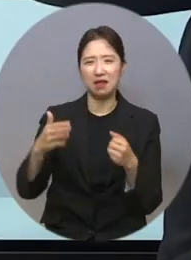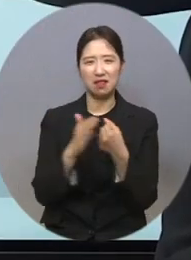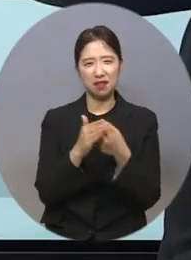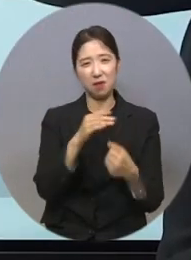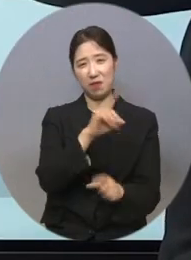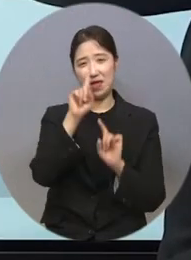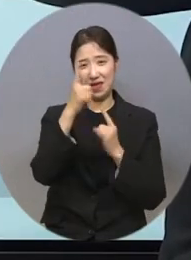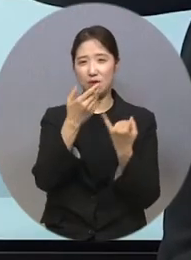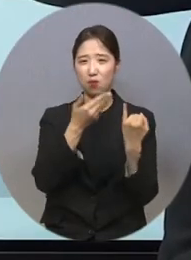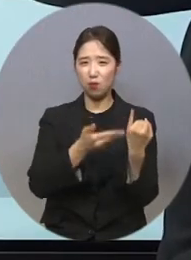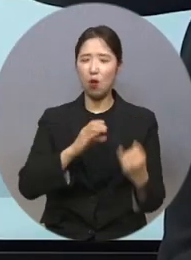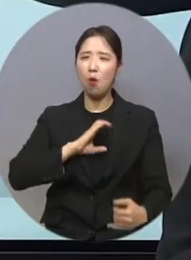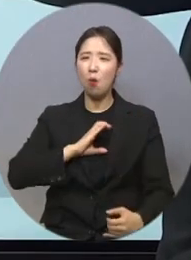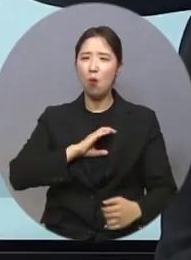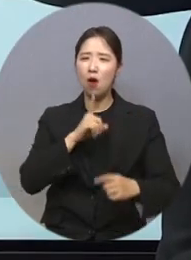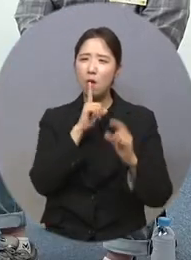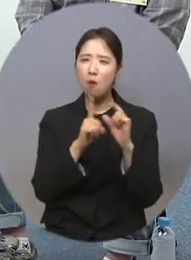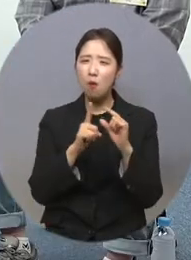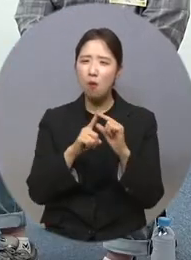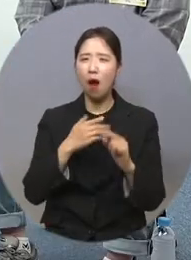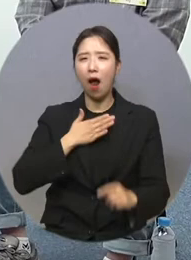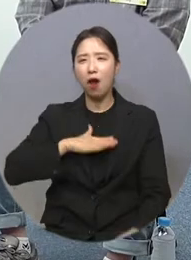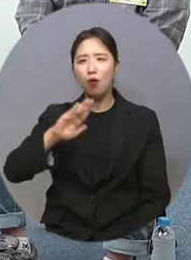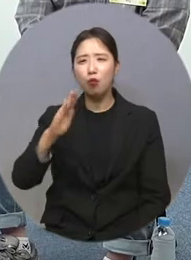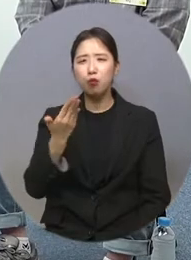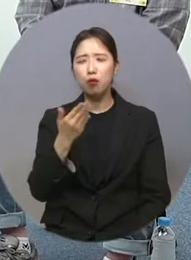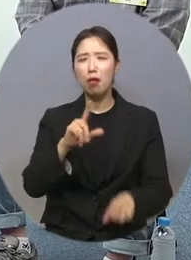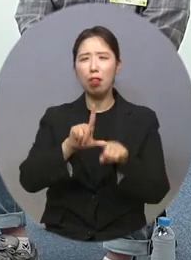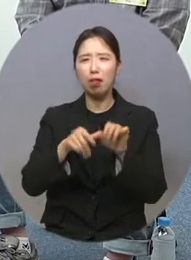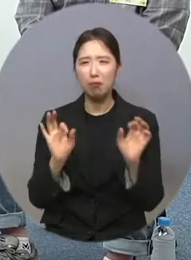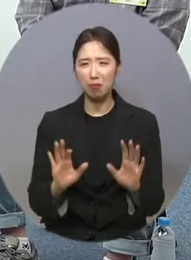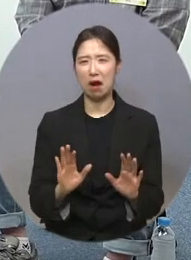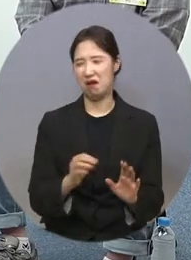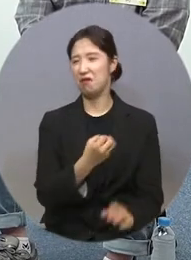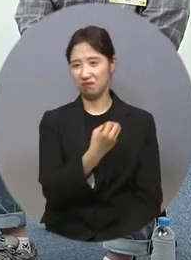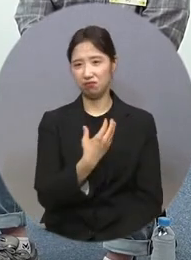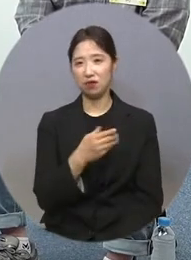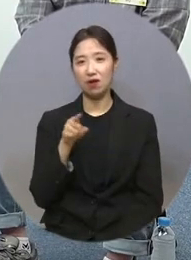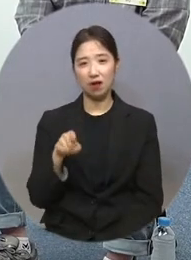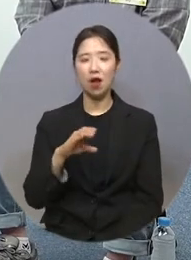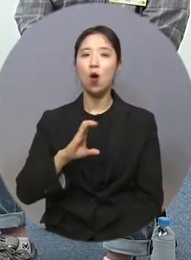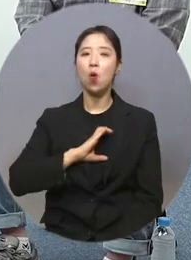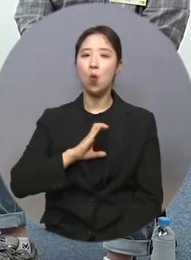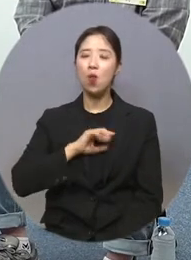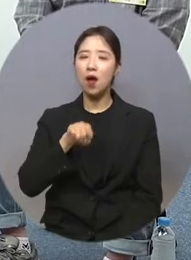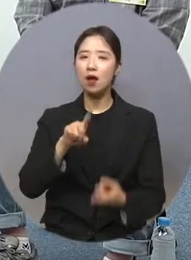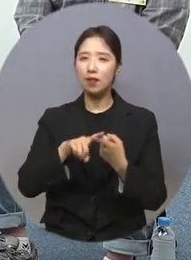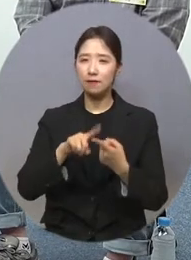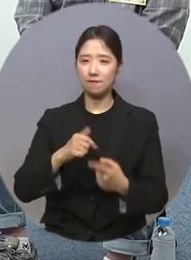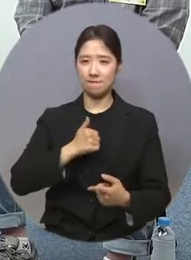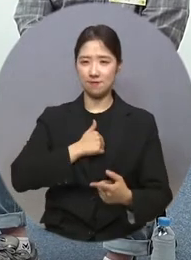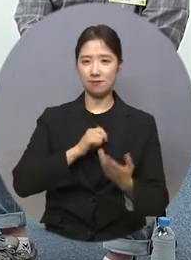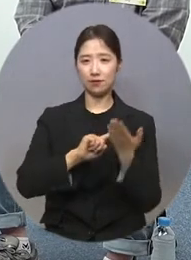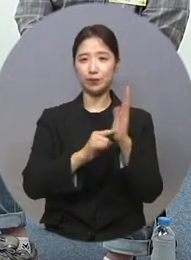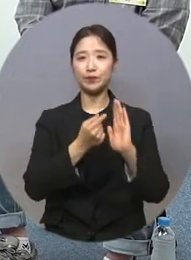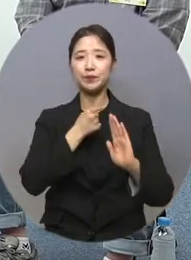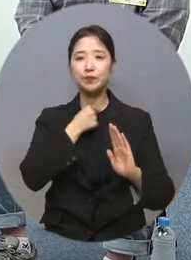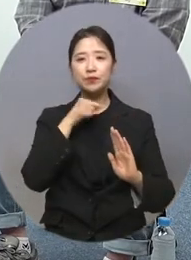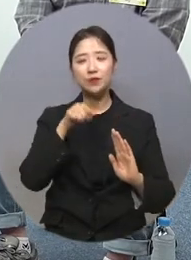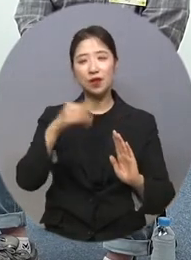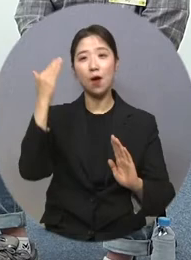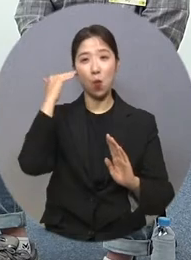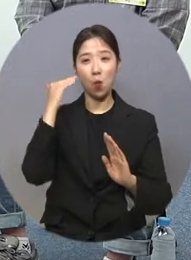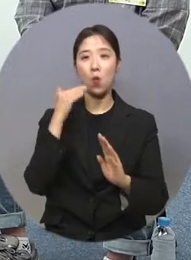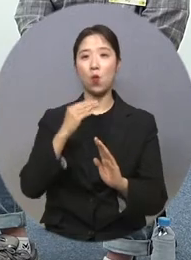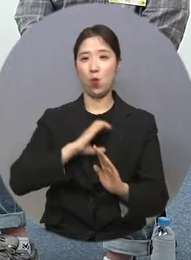게 얼마 안 됐다고 하시네요. 코다의 정체성 그걸 또 알리기 위해서 코다 코리아가 만들어졌으니 우리 한민지님이 또 한번 설명을